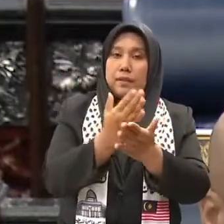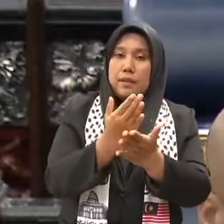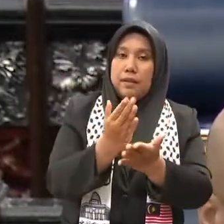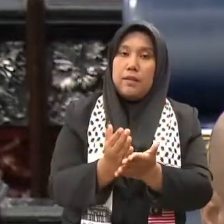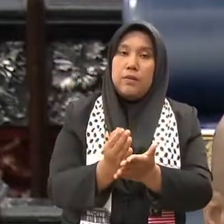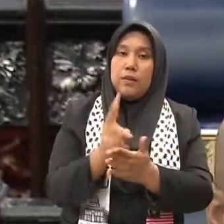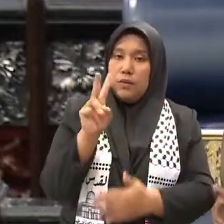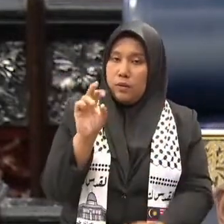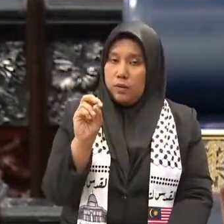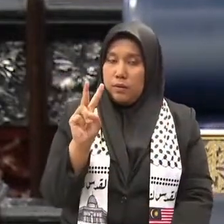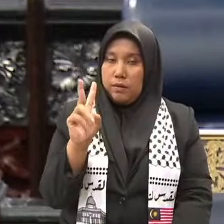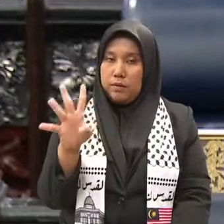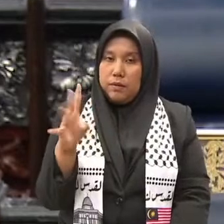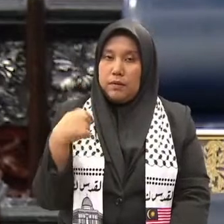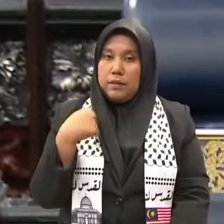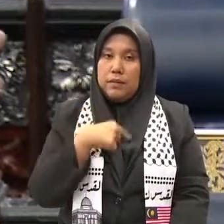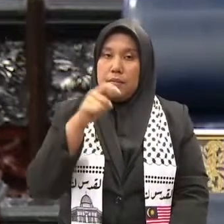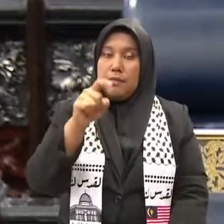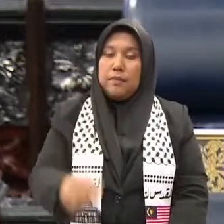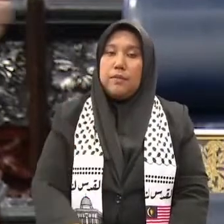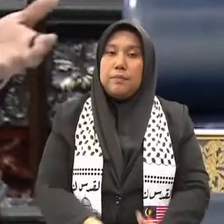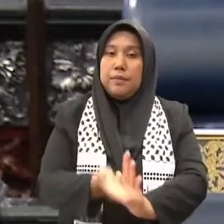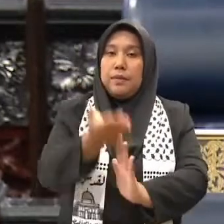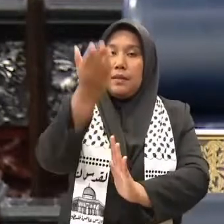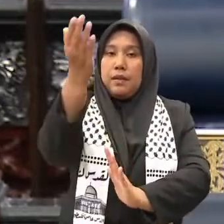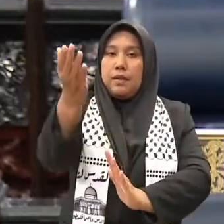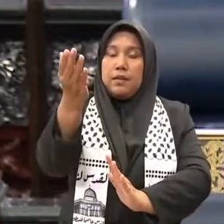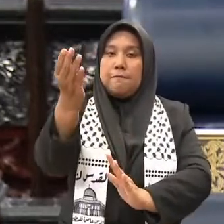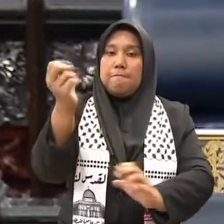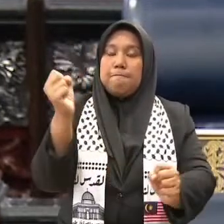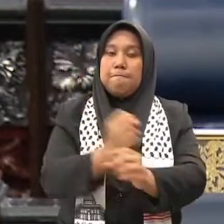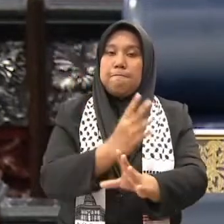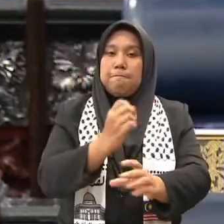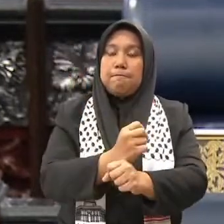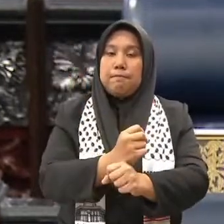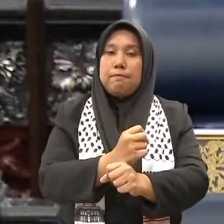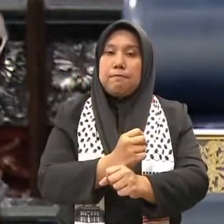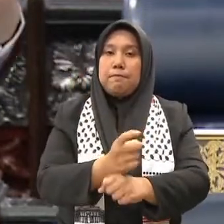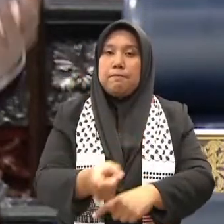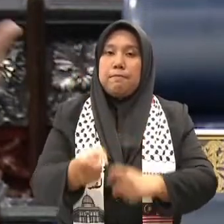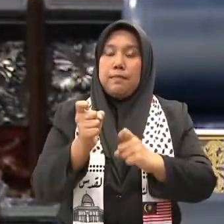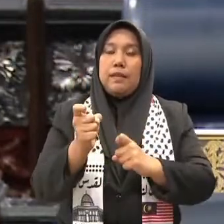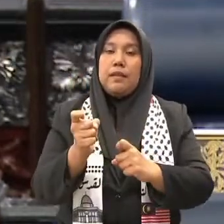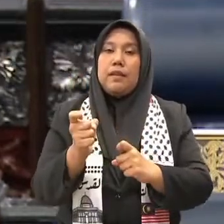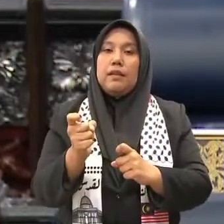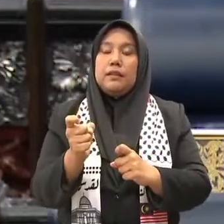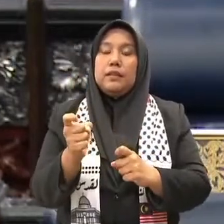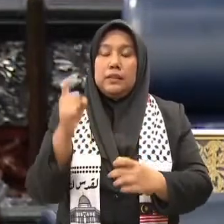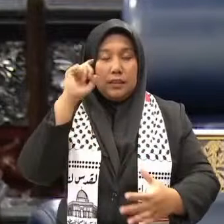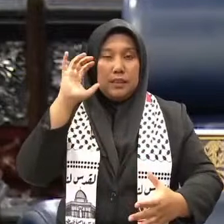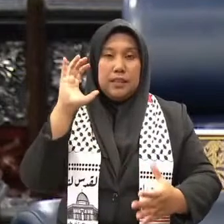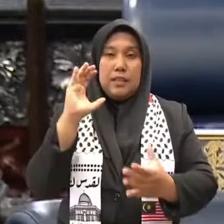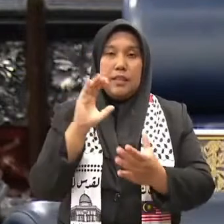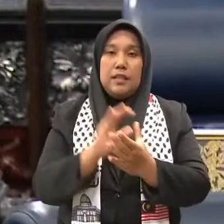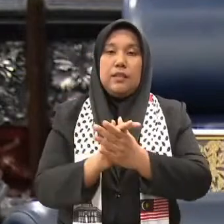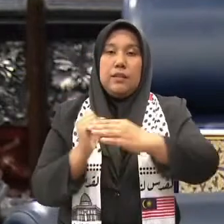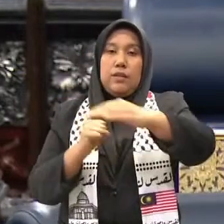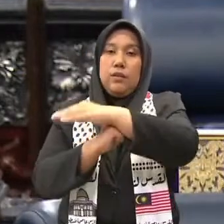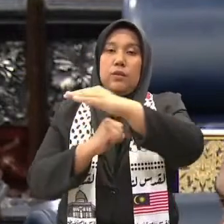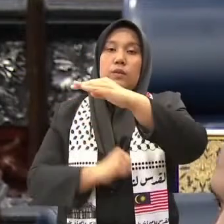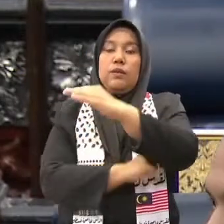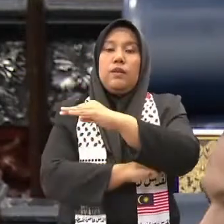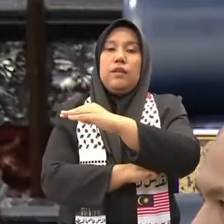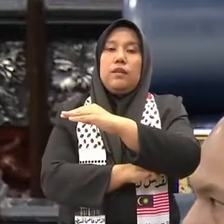kita kena meningkatkan ketangkasan dari segi government delivery menaikkan keyakinan menstrukturkan semula